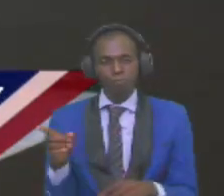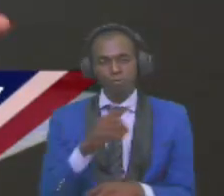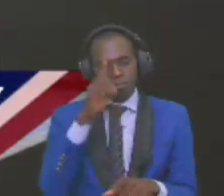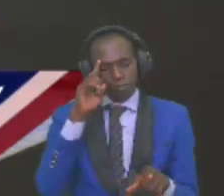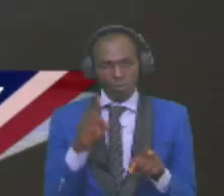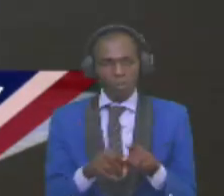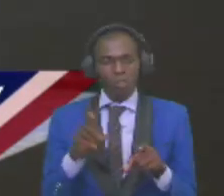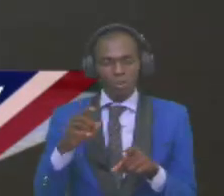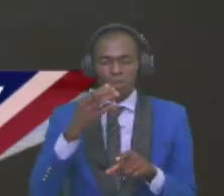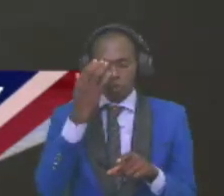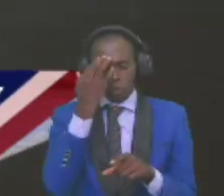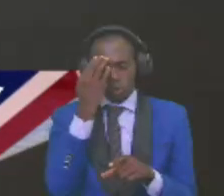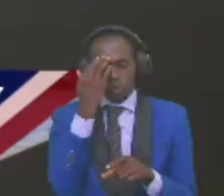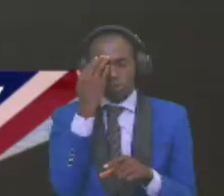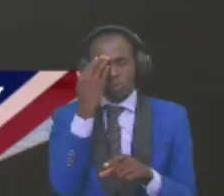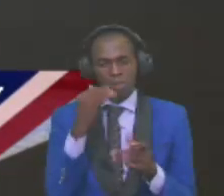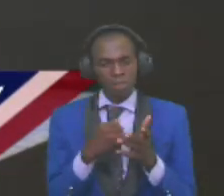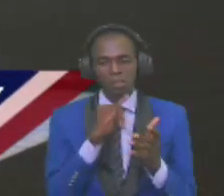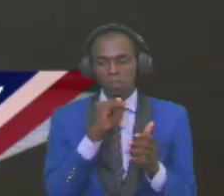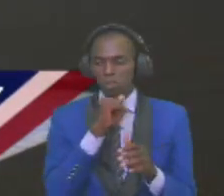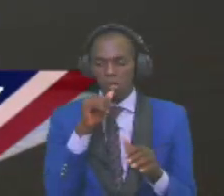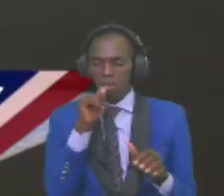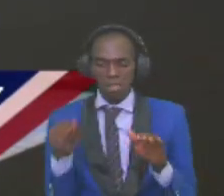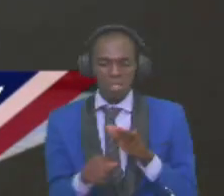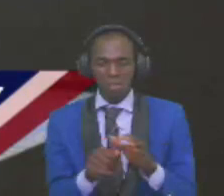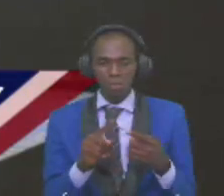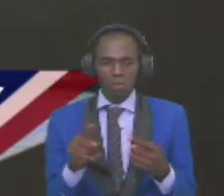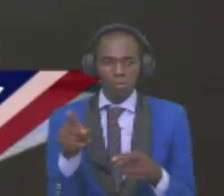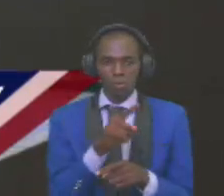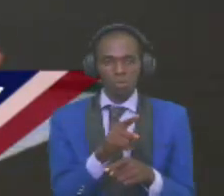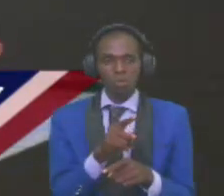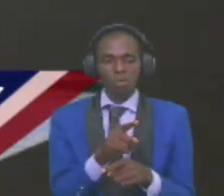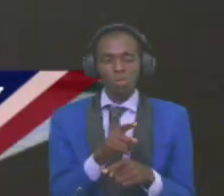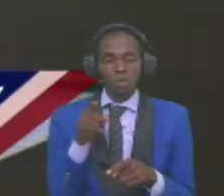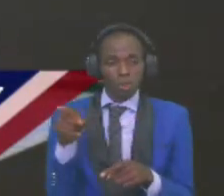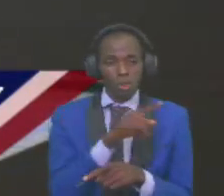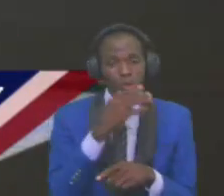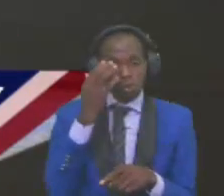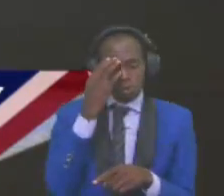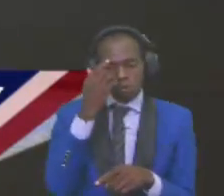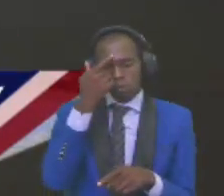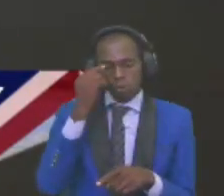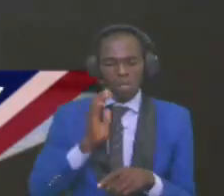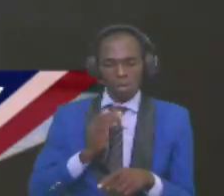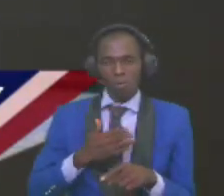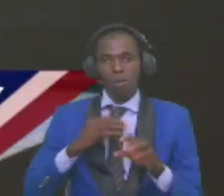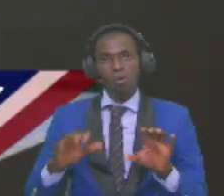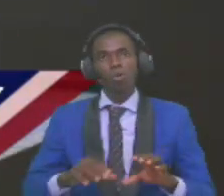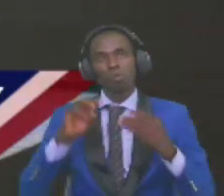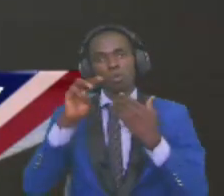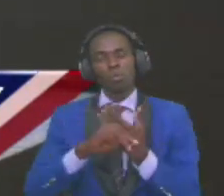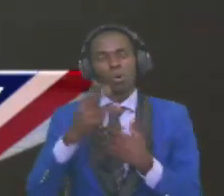que je vous adresse frère ce n'est pas caché vous savez le a naïvement n'est pas atteint